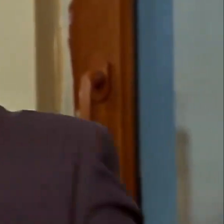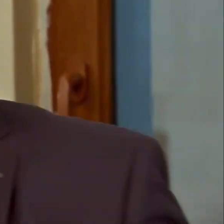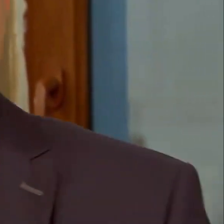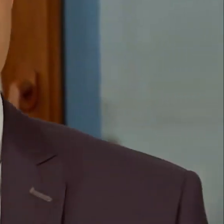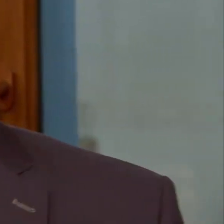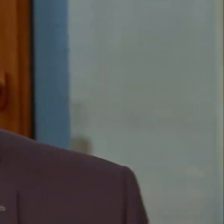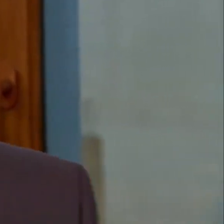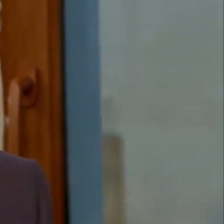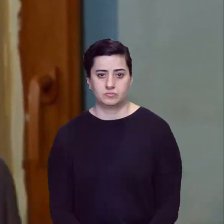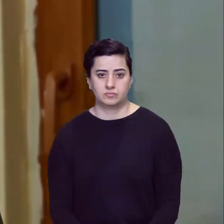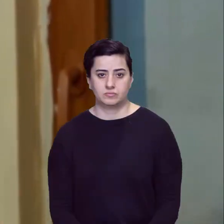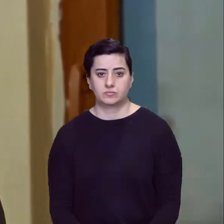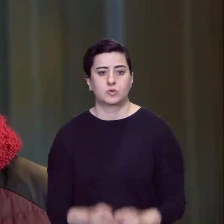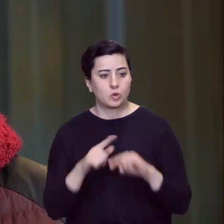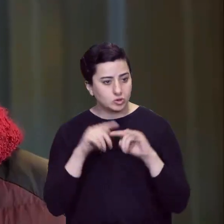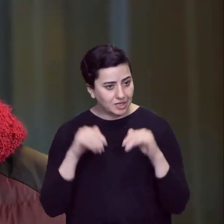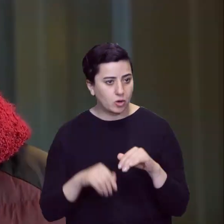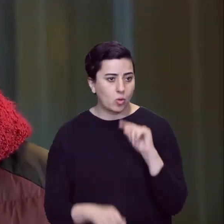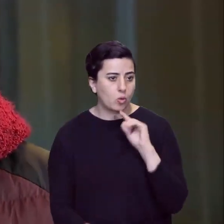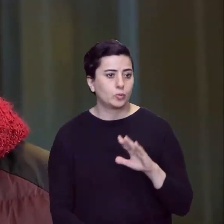döndü. Hoş geldin.